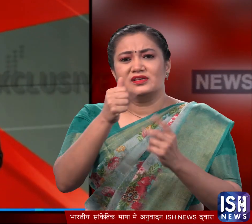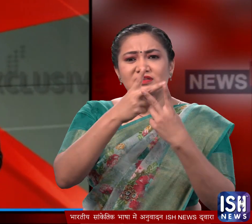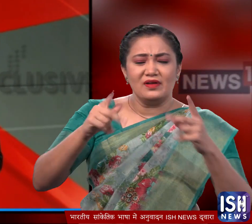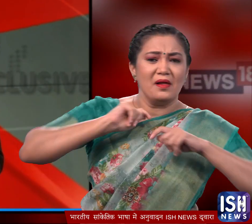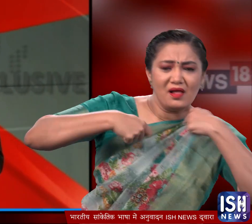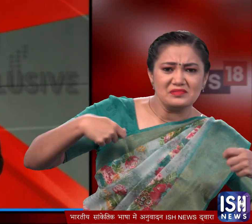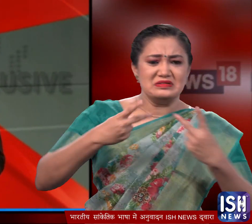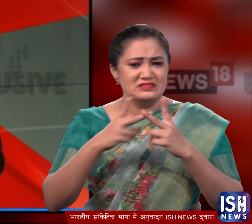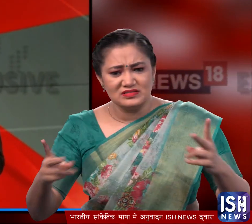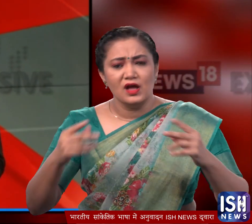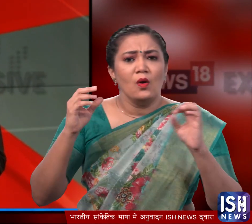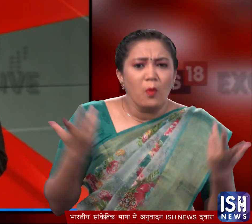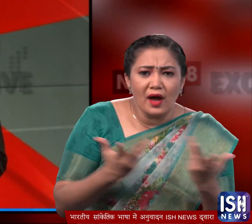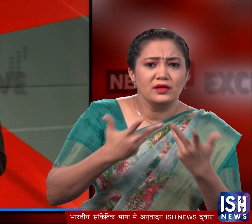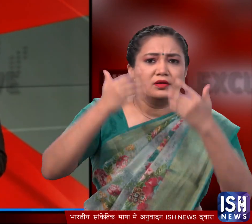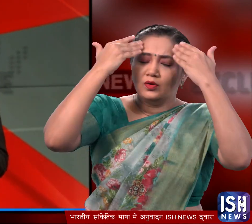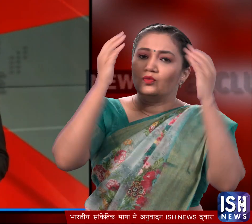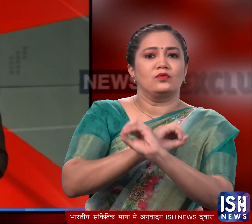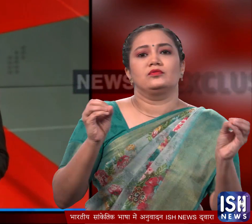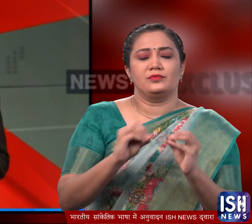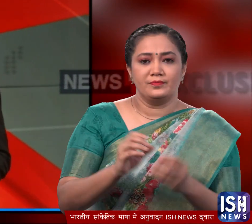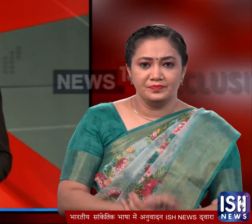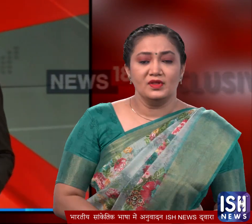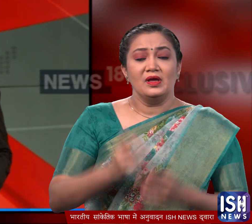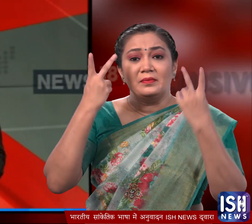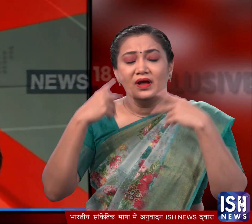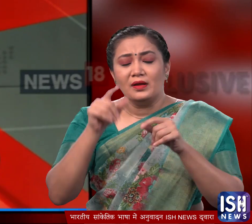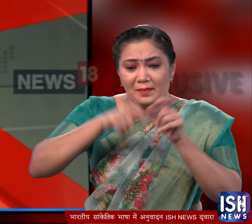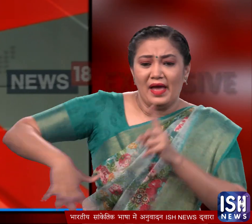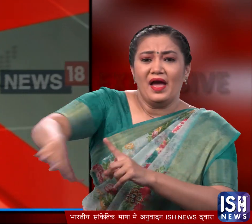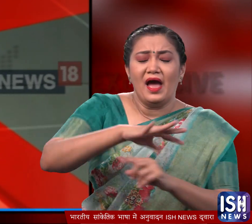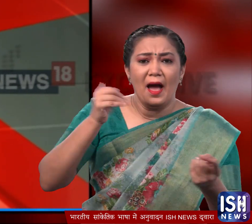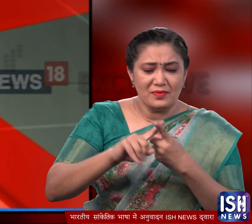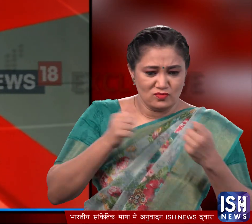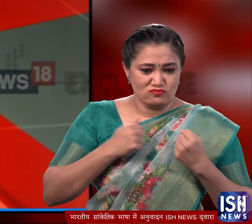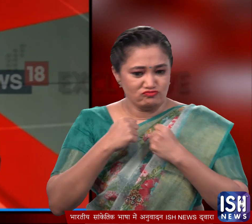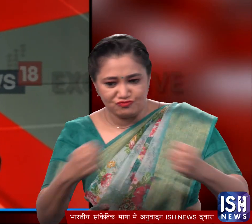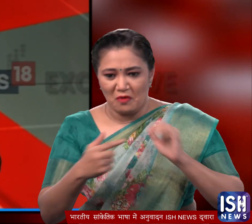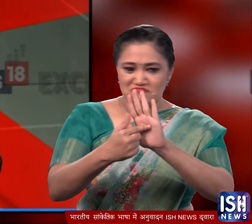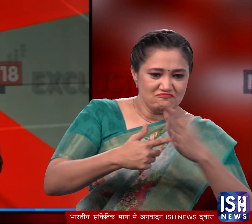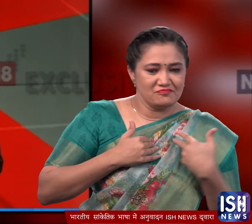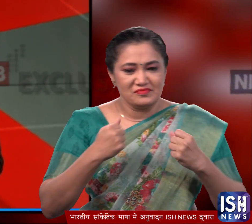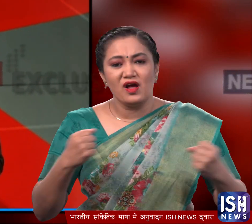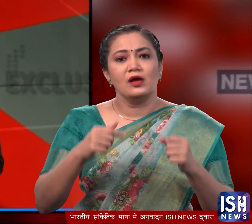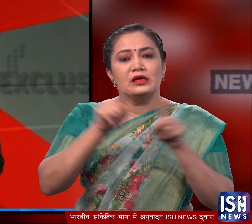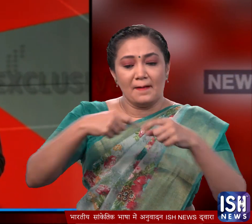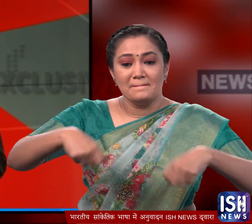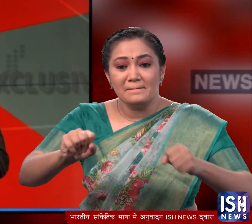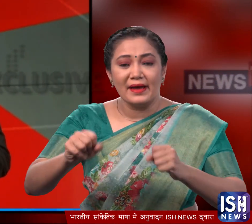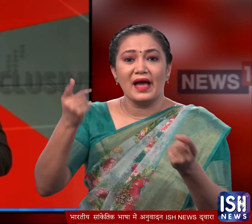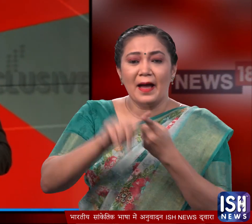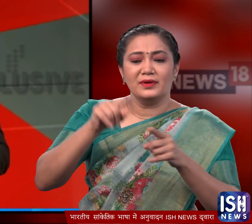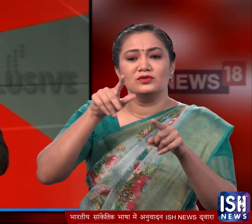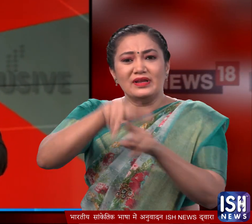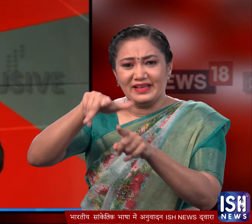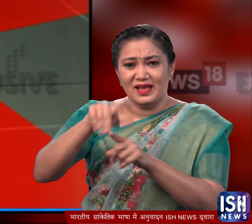ज्यादा बदमाशों ने गुंडागर्दी क्यों की, इसकी वजह अब तक साफ नहीं है, लेकिन माना जा रहा है कि मोहल्ले में दबदबा कायम करने की सनक में कुछ लोगों ने मोटरसाइकिल